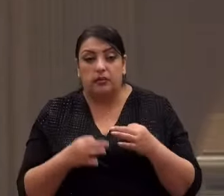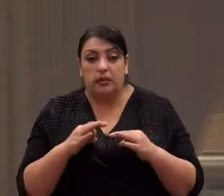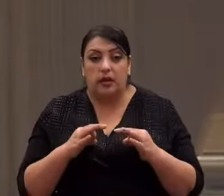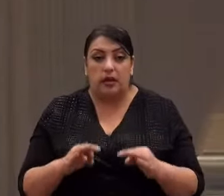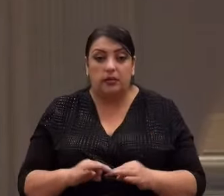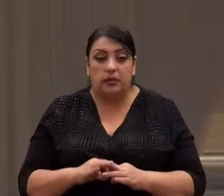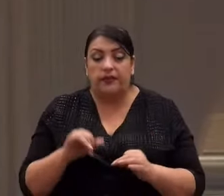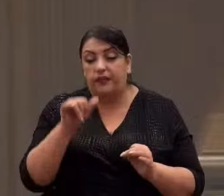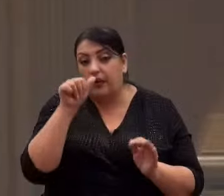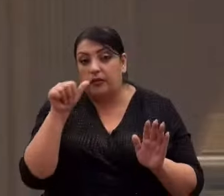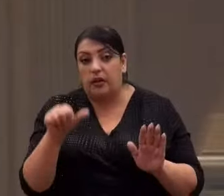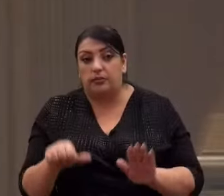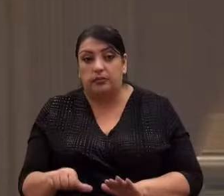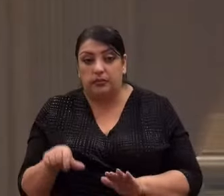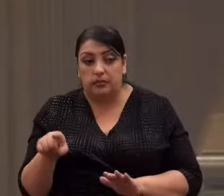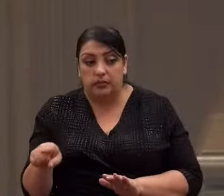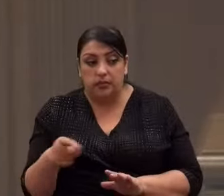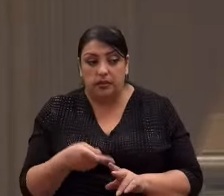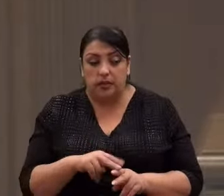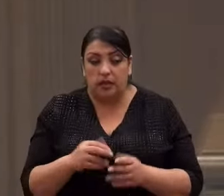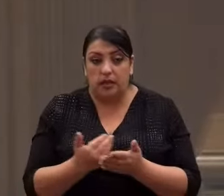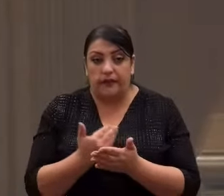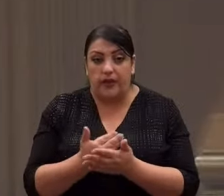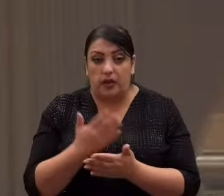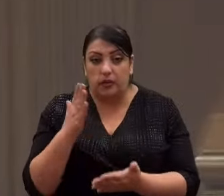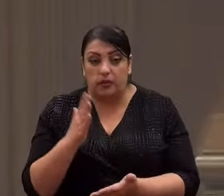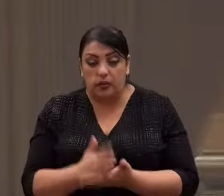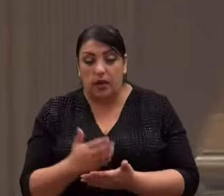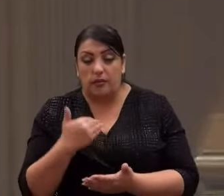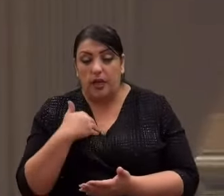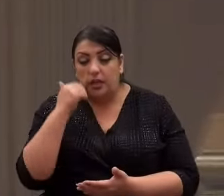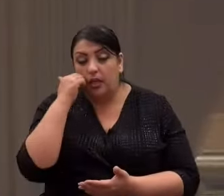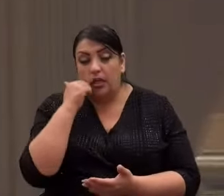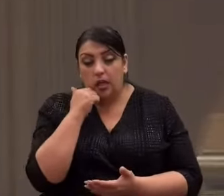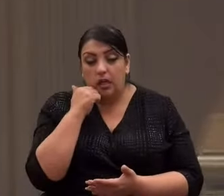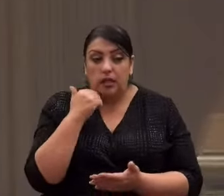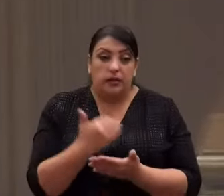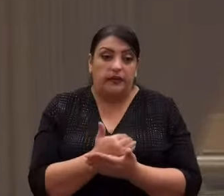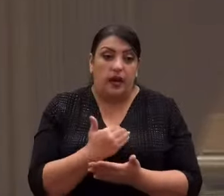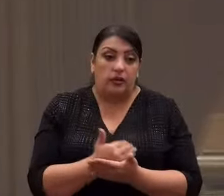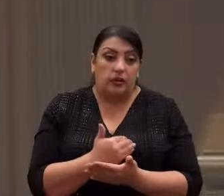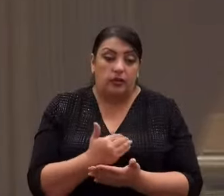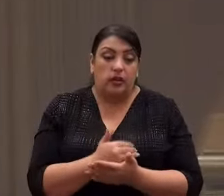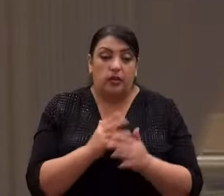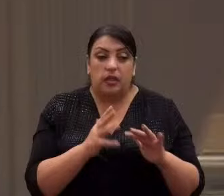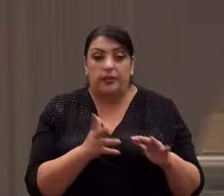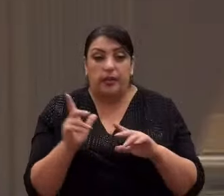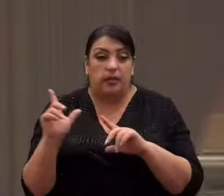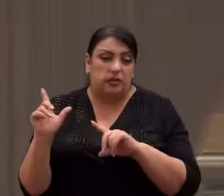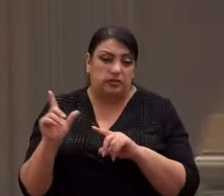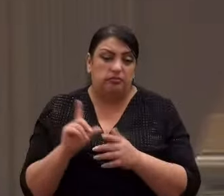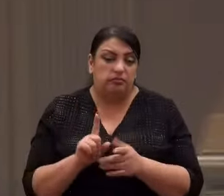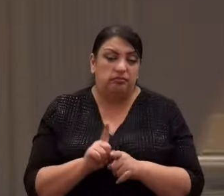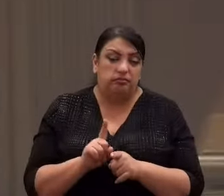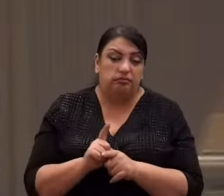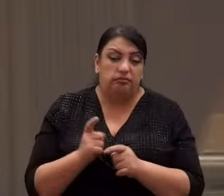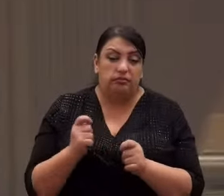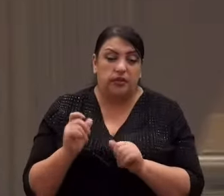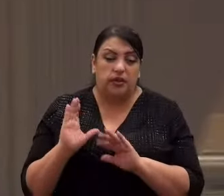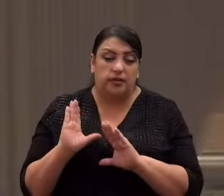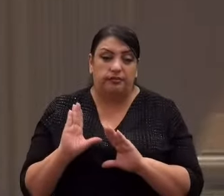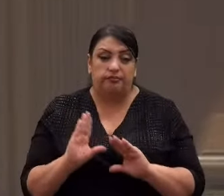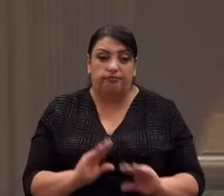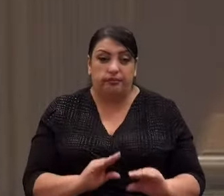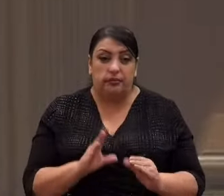ամսվա տվյալներն են, մենք ունենք 9 ամսվա տվյալներով իրականում դեպքերի նվազում, բայց ես ասեմ, որ դեպքերի